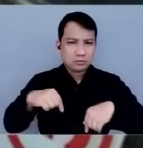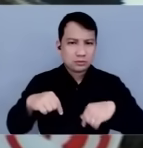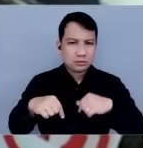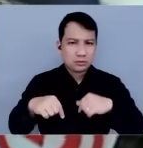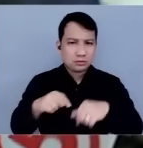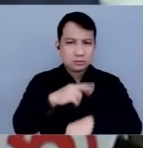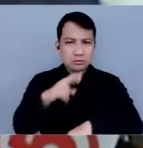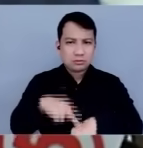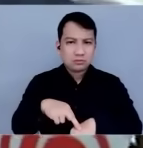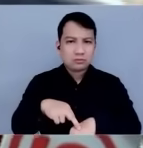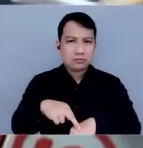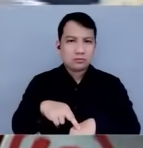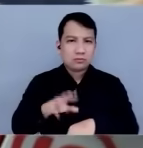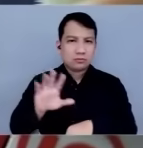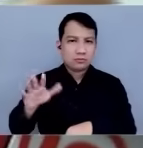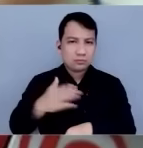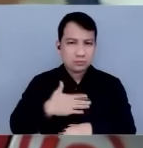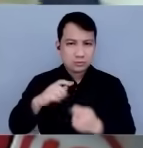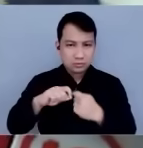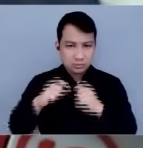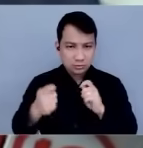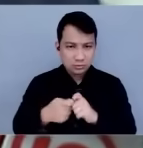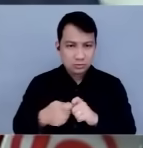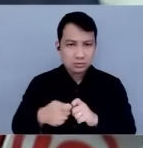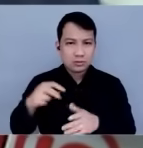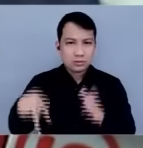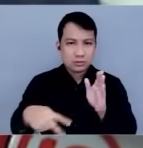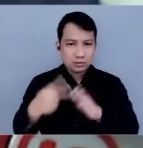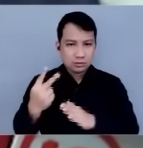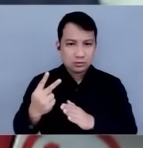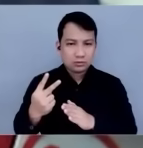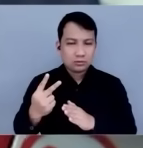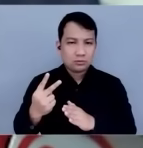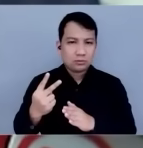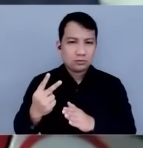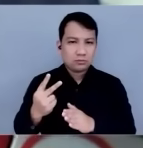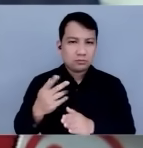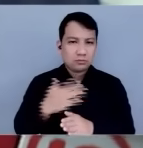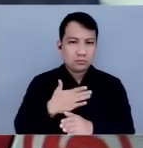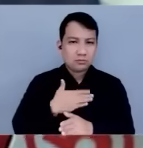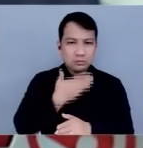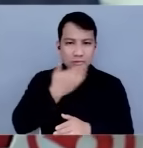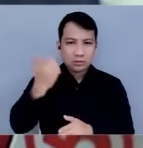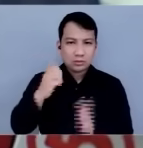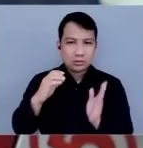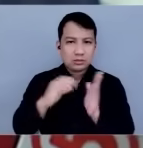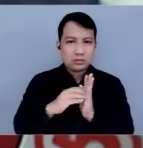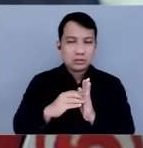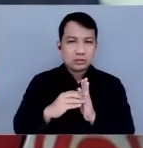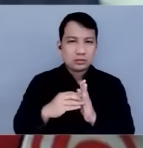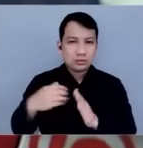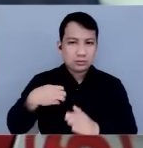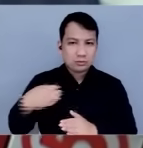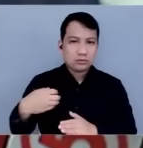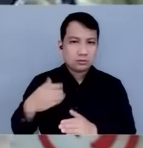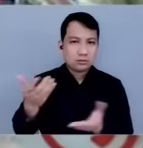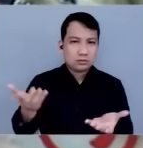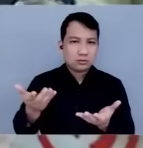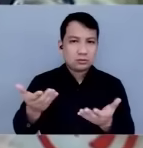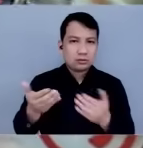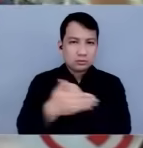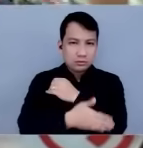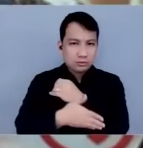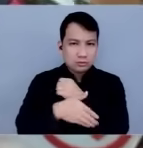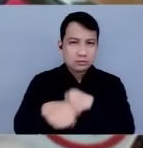because during my term twice ta nahimong best city police office in the country. So wala